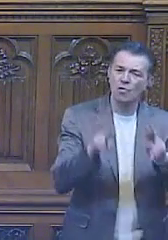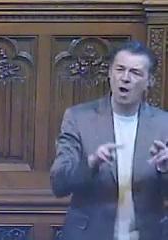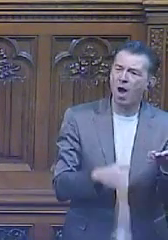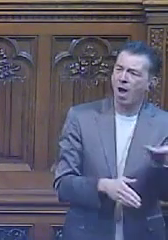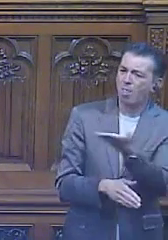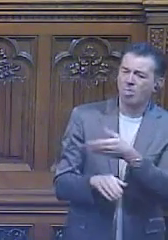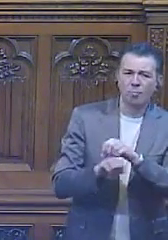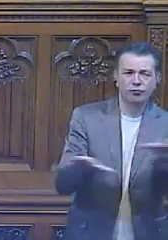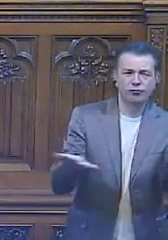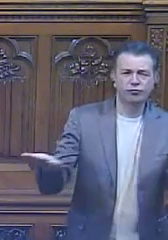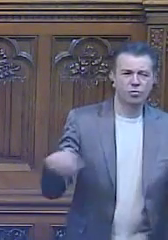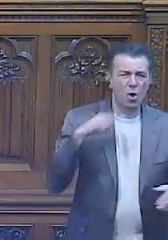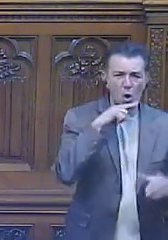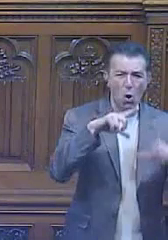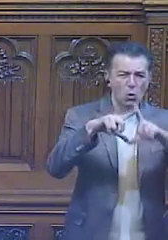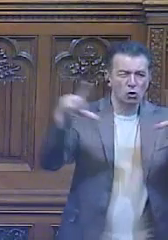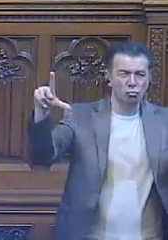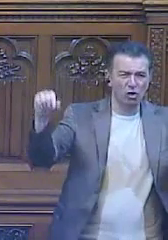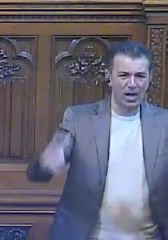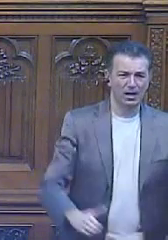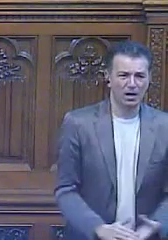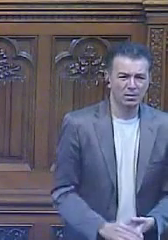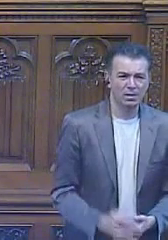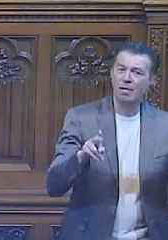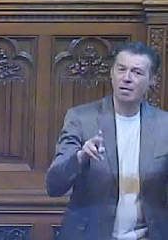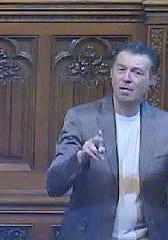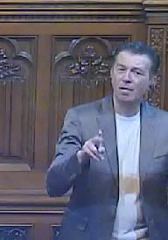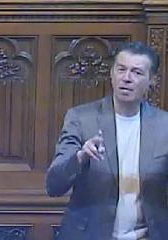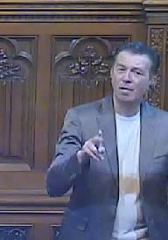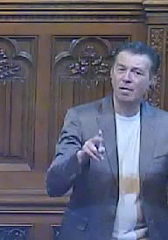Sie hier verbreiten mit Ihren roten Schildern, vergessen Sie